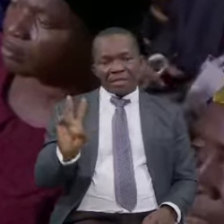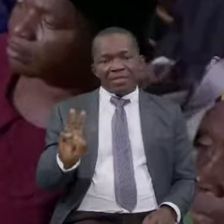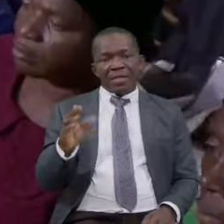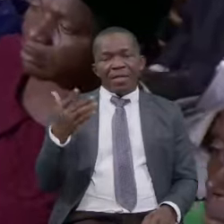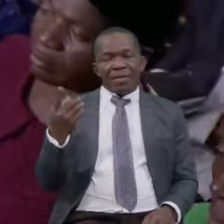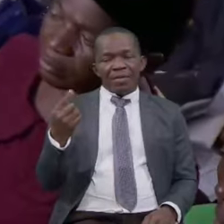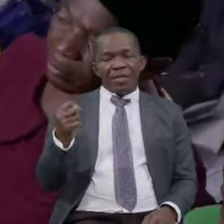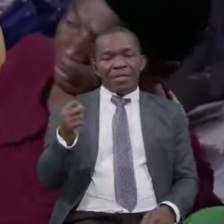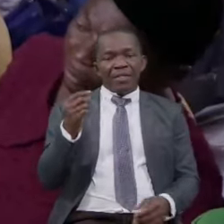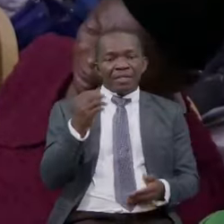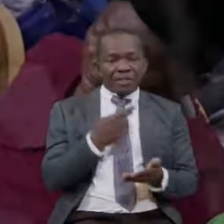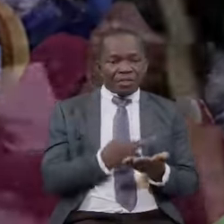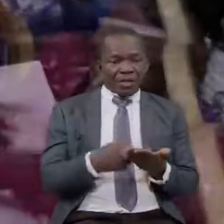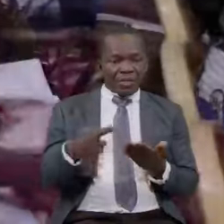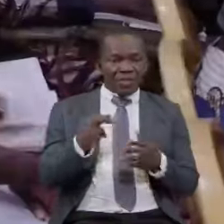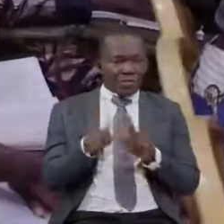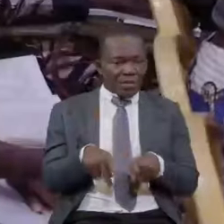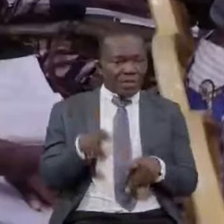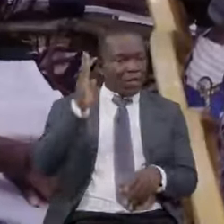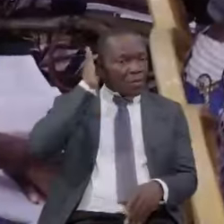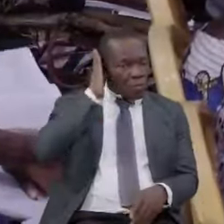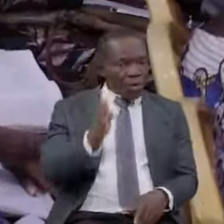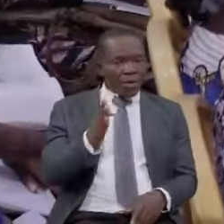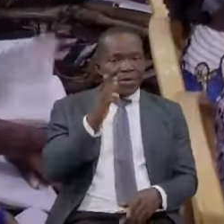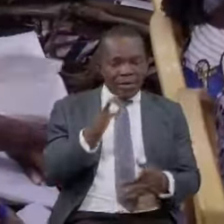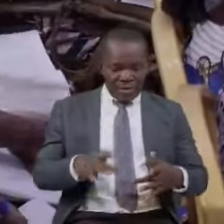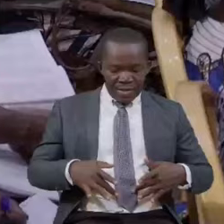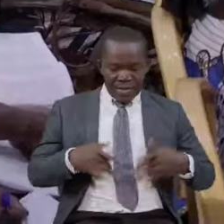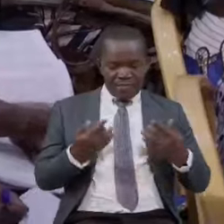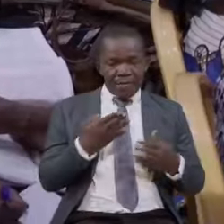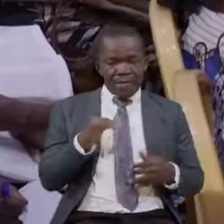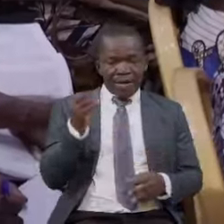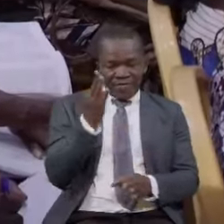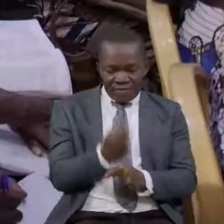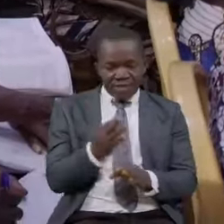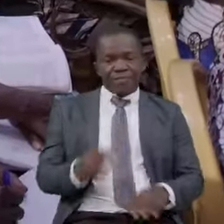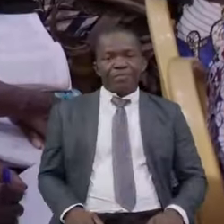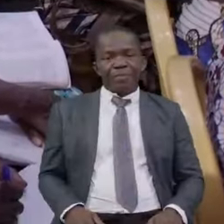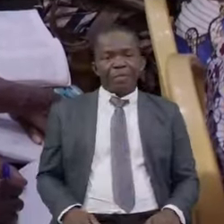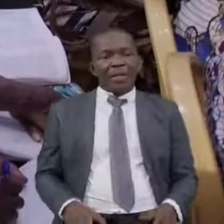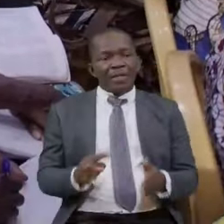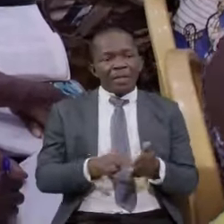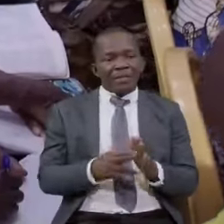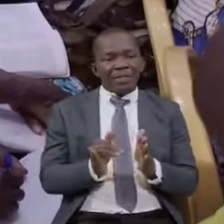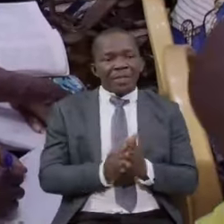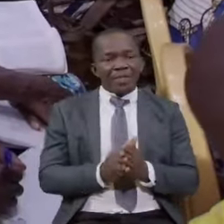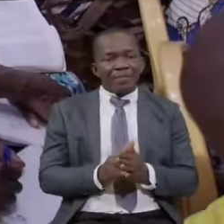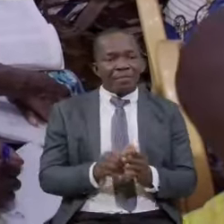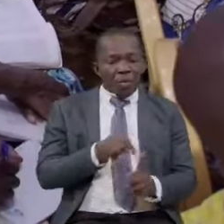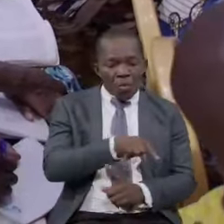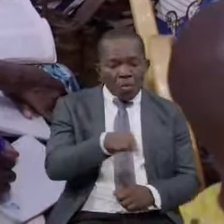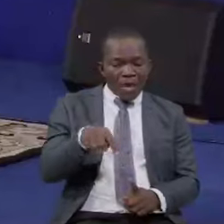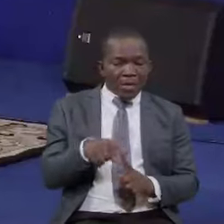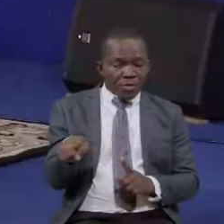retire vous voyez le libre arbitre est là tu es sauvé ta volonté impliquée tu es